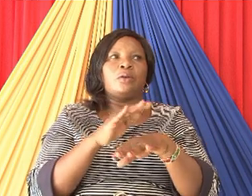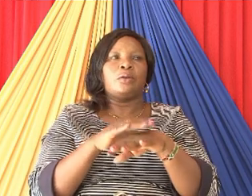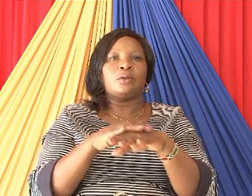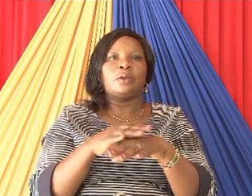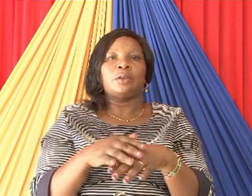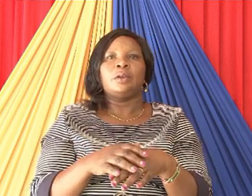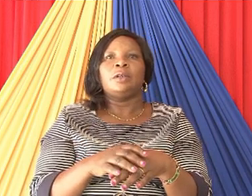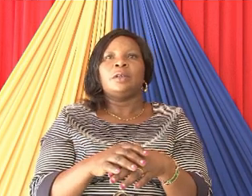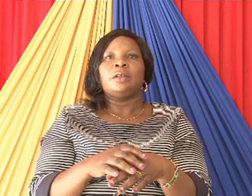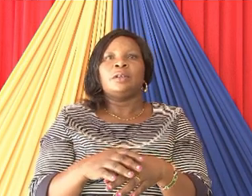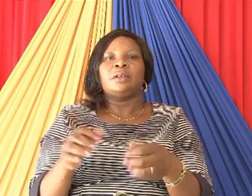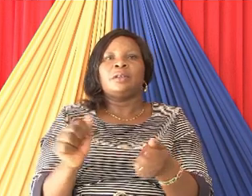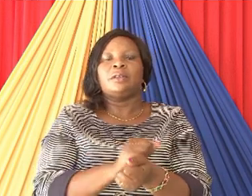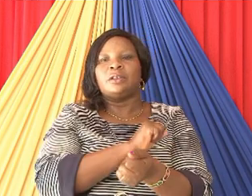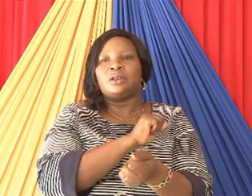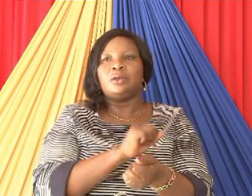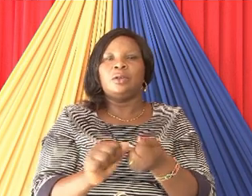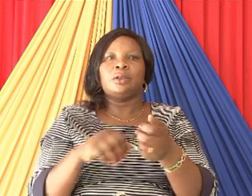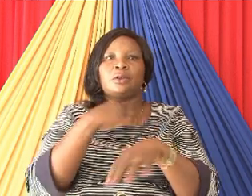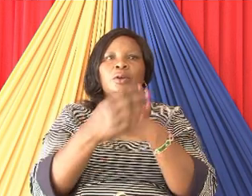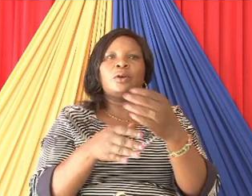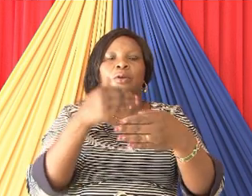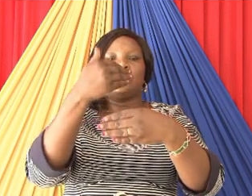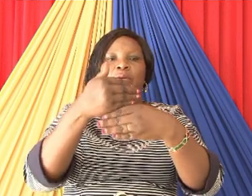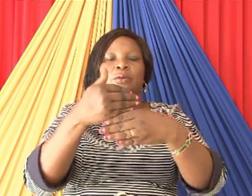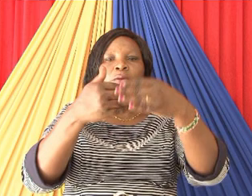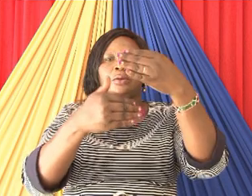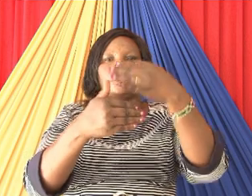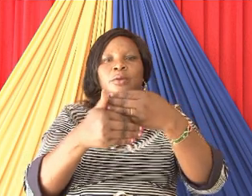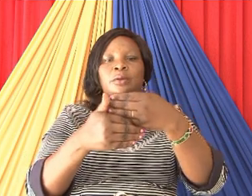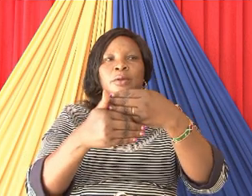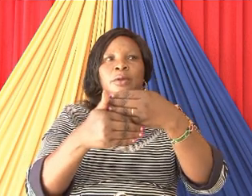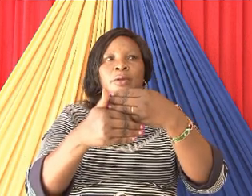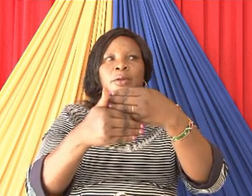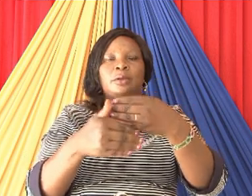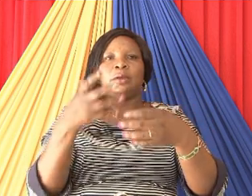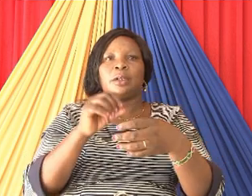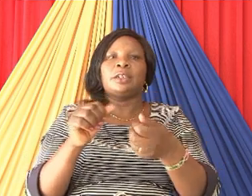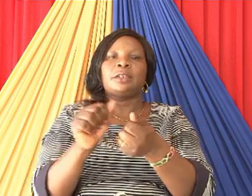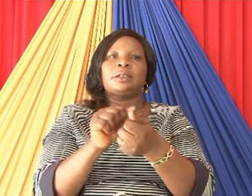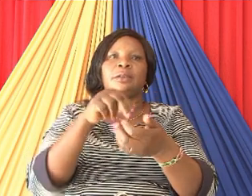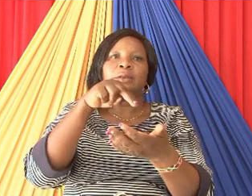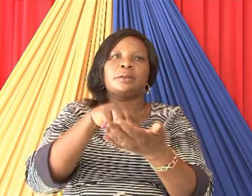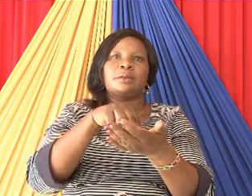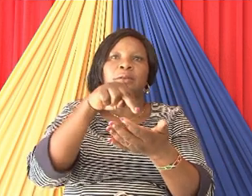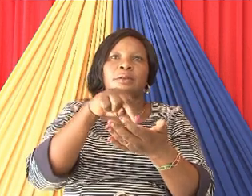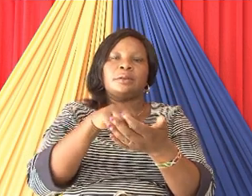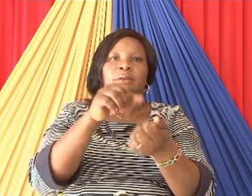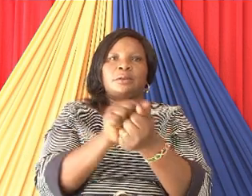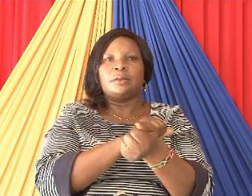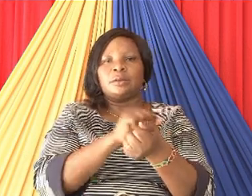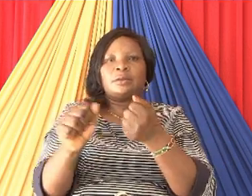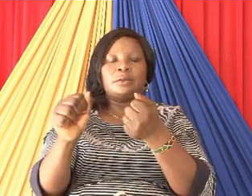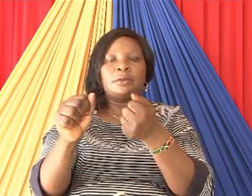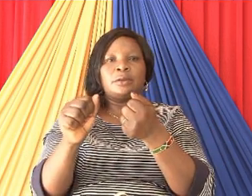litaliwa. Nitabomoa ukuta wake, nalo litakanyagwa. Nami